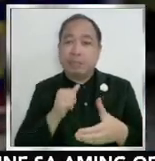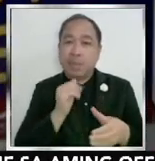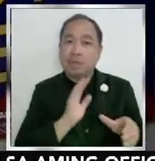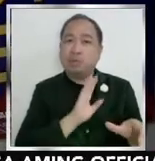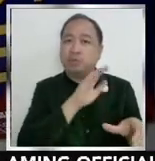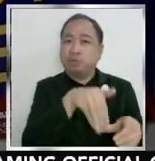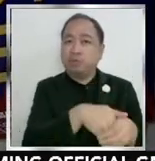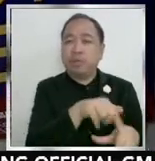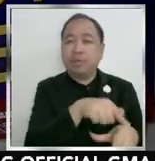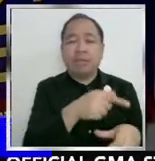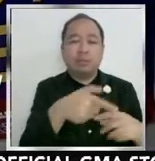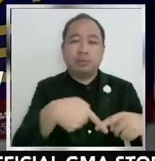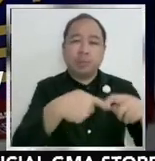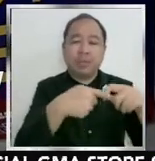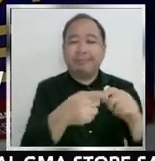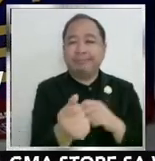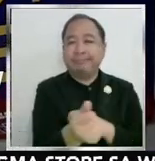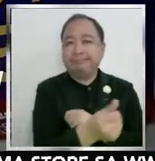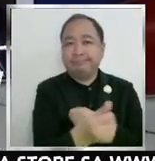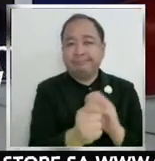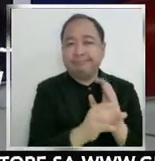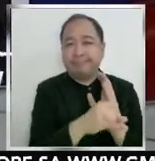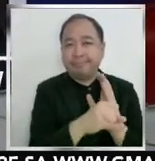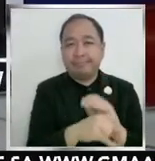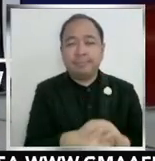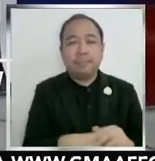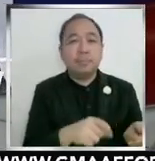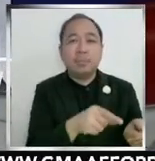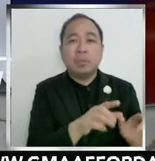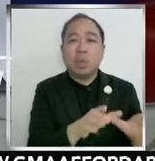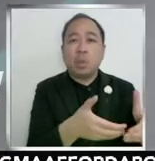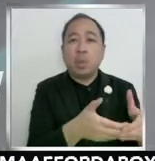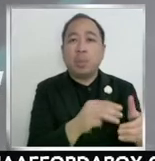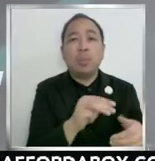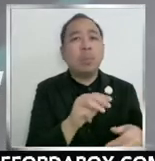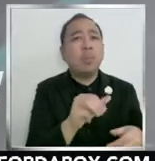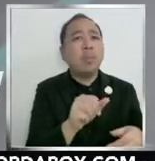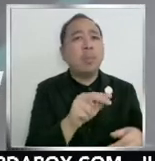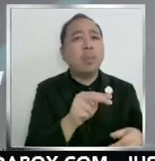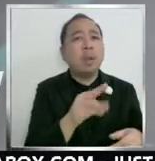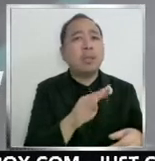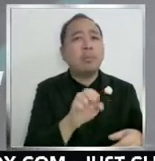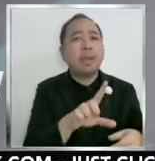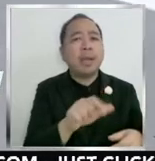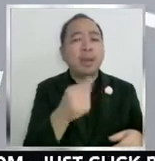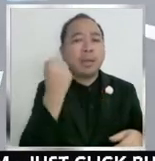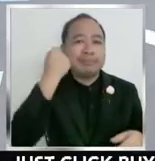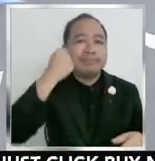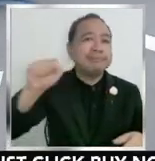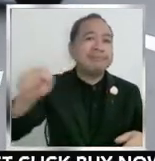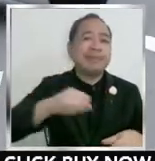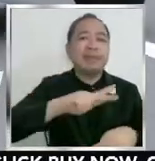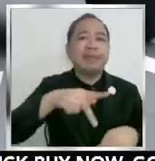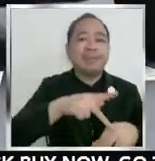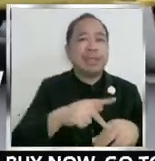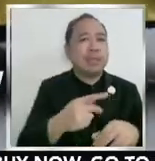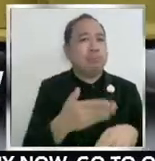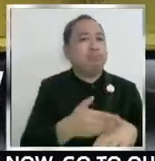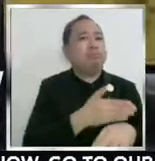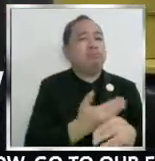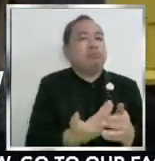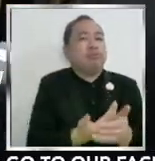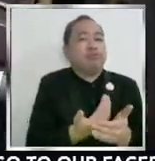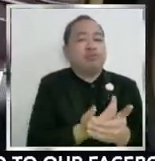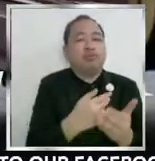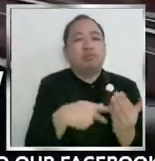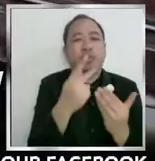pasada. Nagkasa ng tigil pasada ang grupong Manibela bilang pagtuto sa PUP Modernization Program kung saan papalitan ang mga